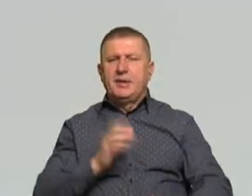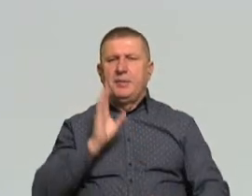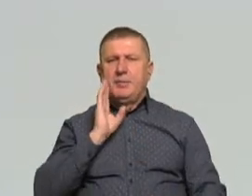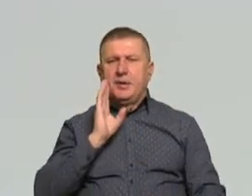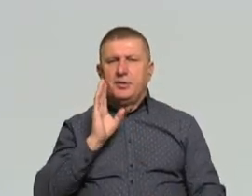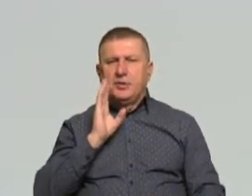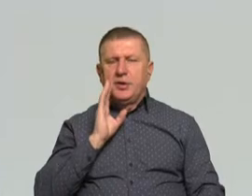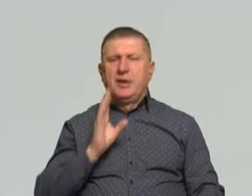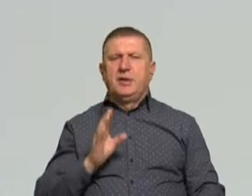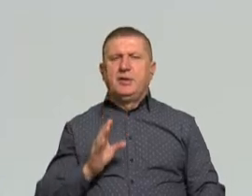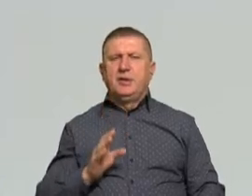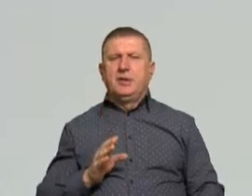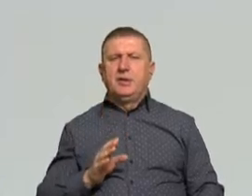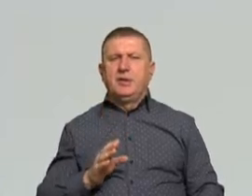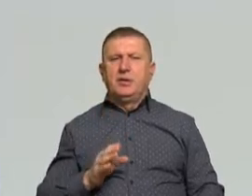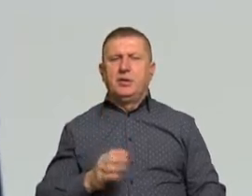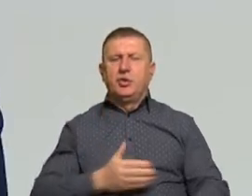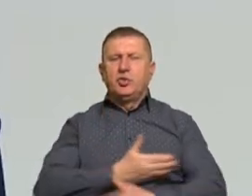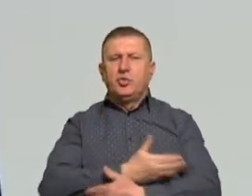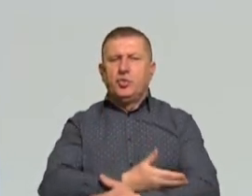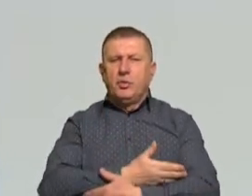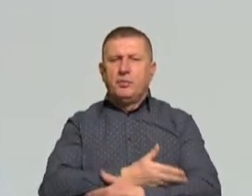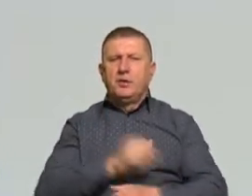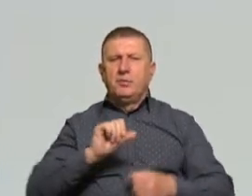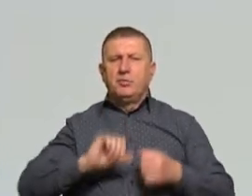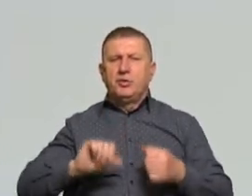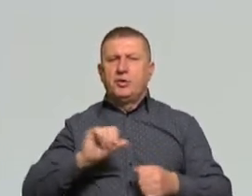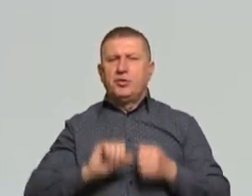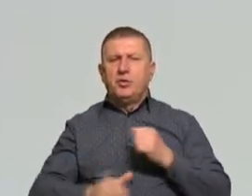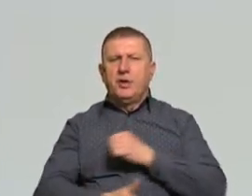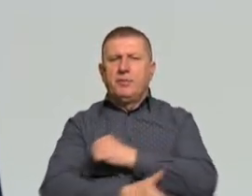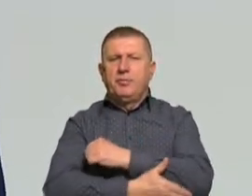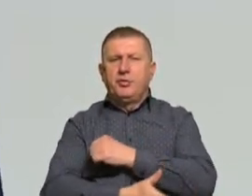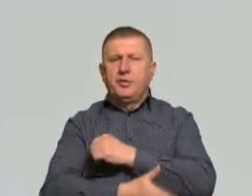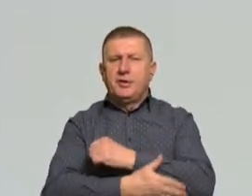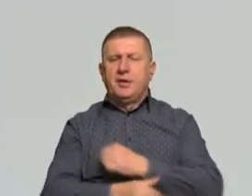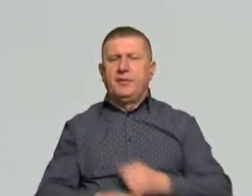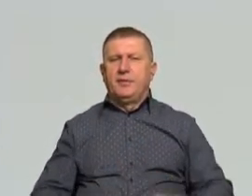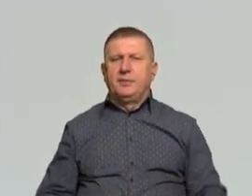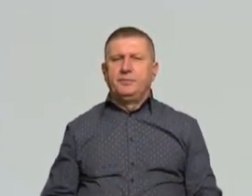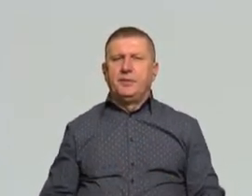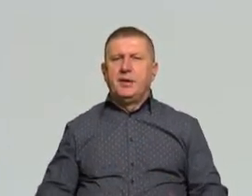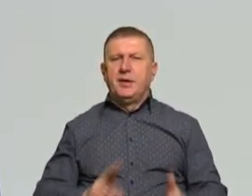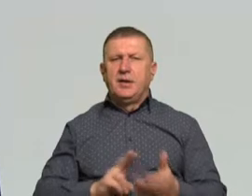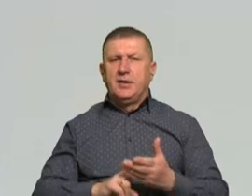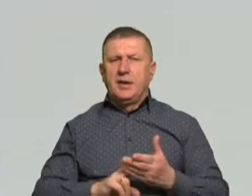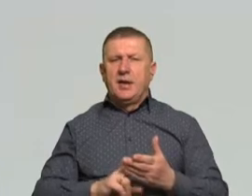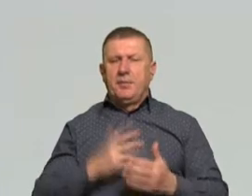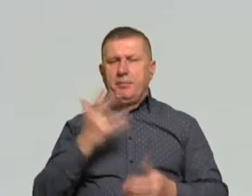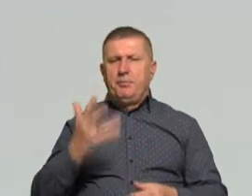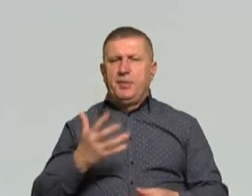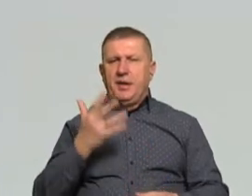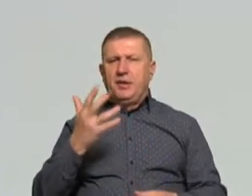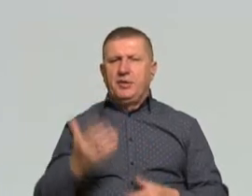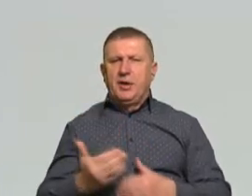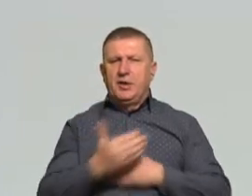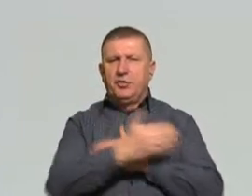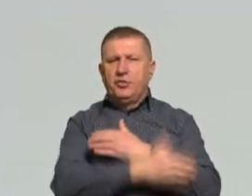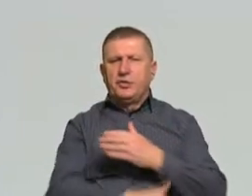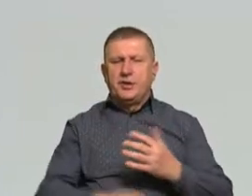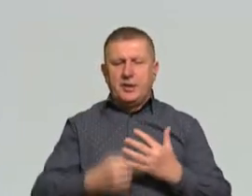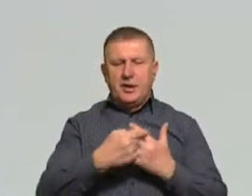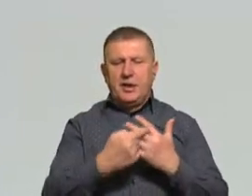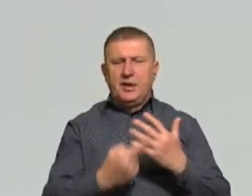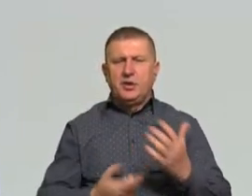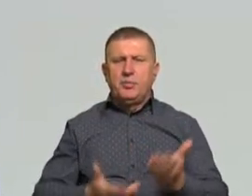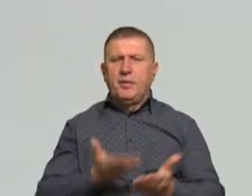infrastruktura społeczna, żłobki, przedszkola, to jest podstawa. Diagnoza jest taka, że na przestrzeni ostatnich 5 lat liczba wniosków o